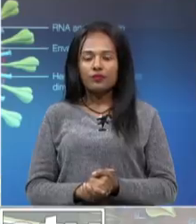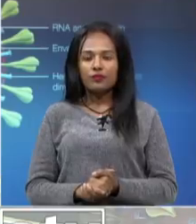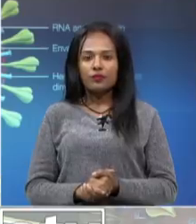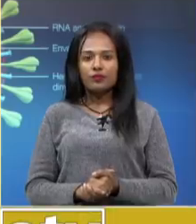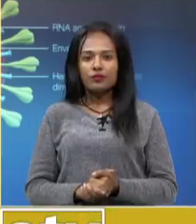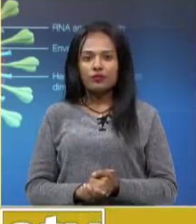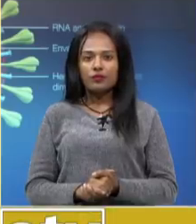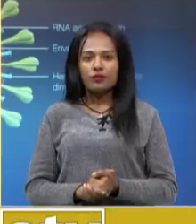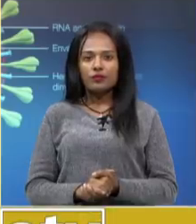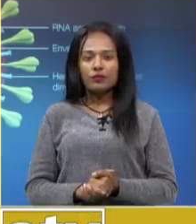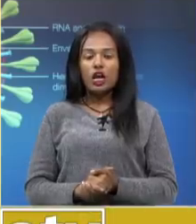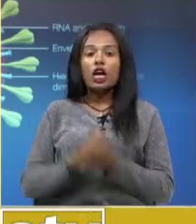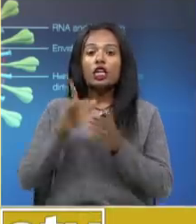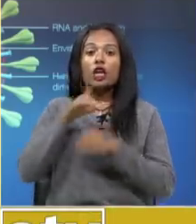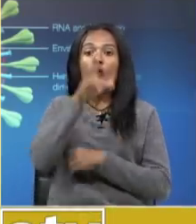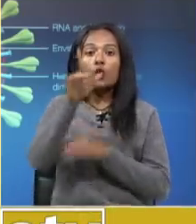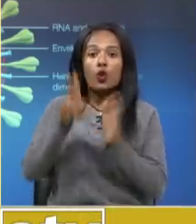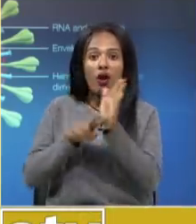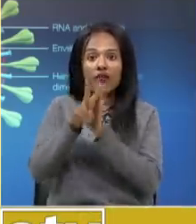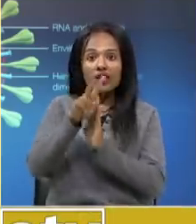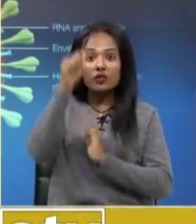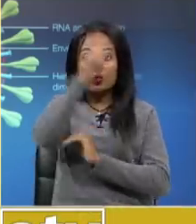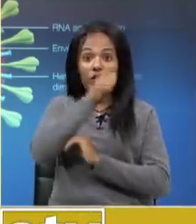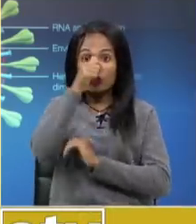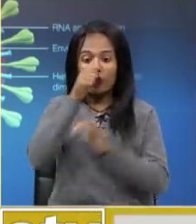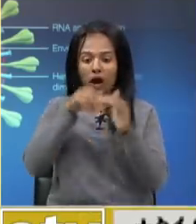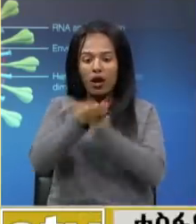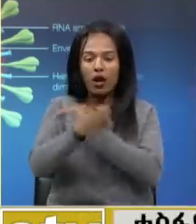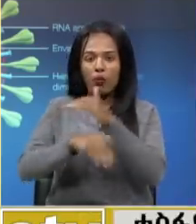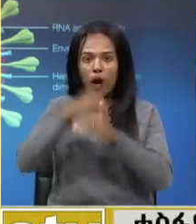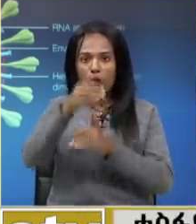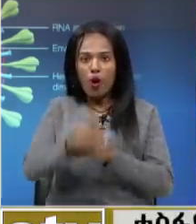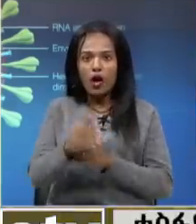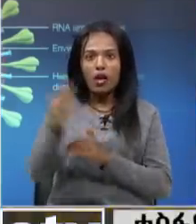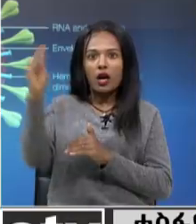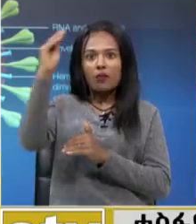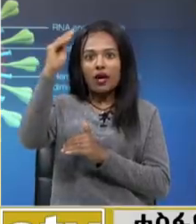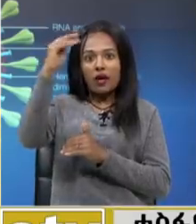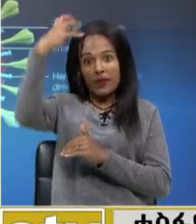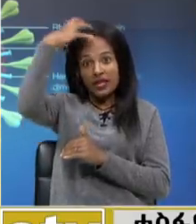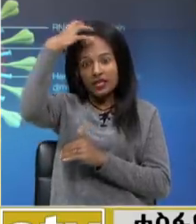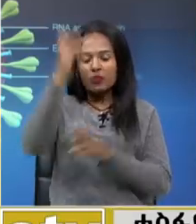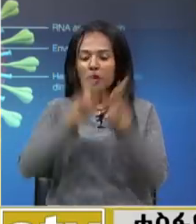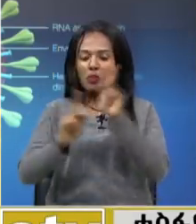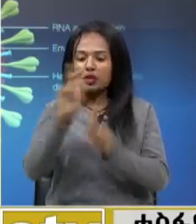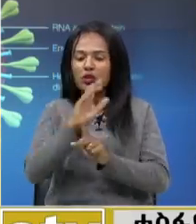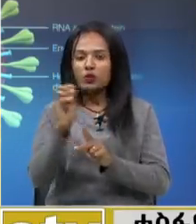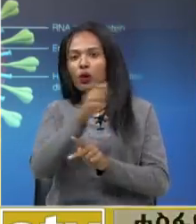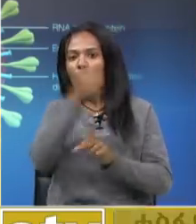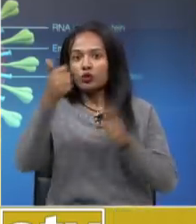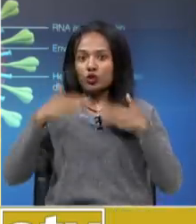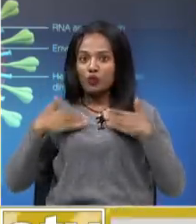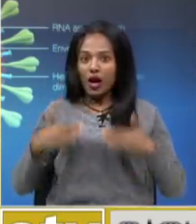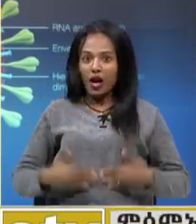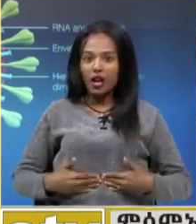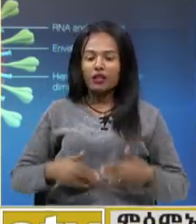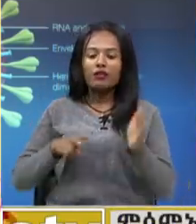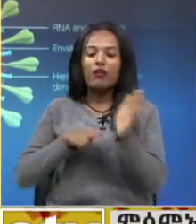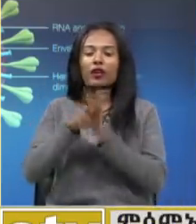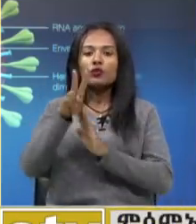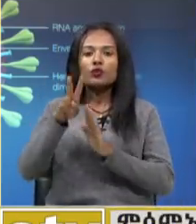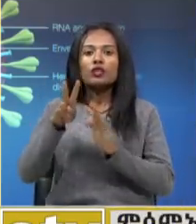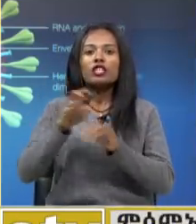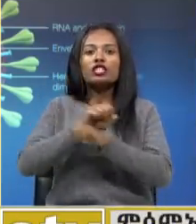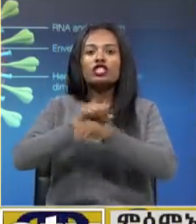ያቀርበዋል። የኮሮና ቫይረስ ወደ ኢትዮጵያ ከገባ በኋላ በመንግስት በህብረተሰቡና በሌሎችም አካላት የቫይረሱን ስርጭት